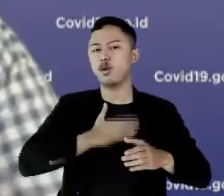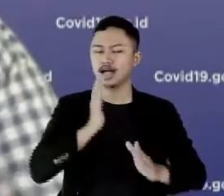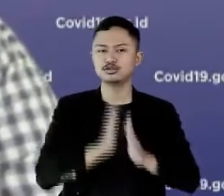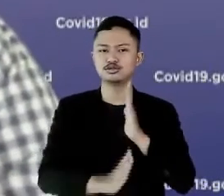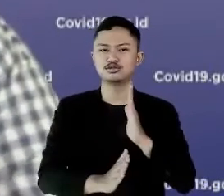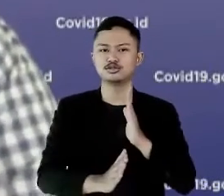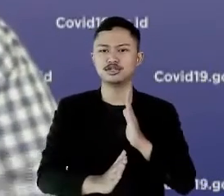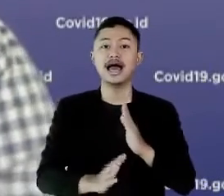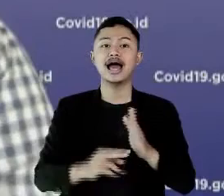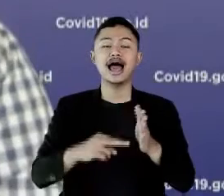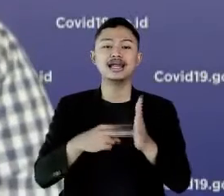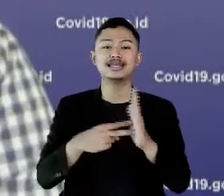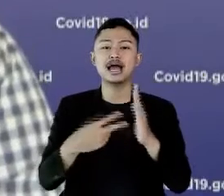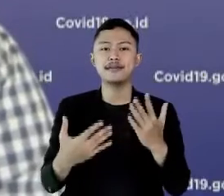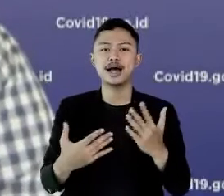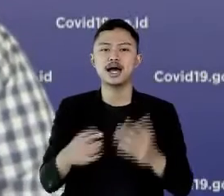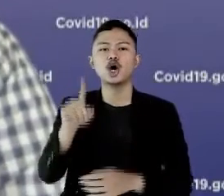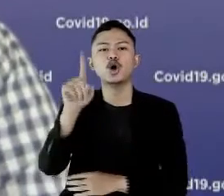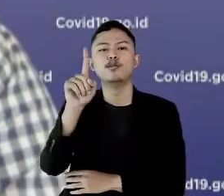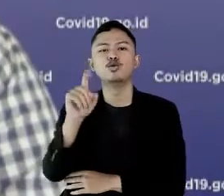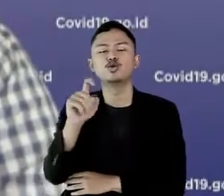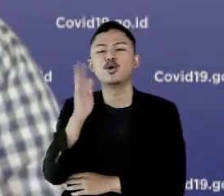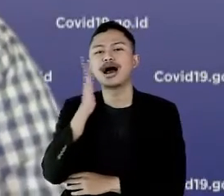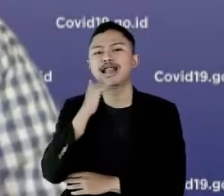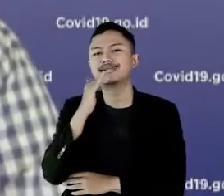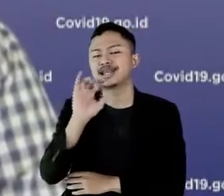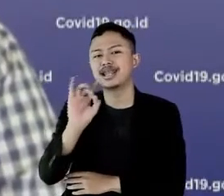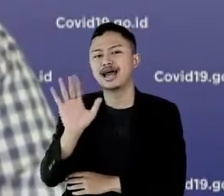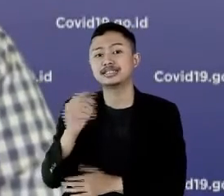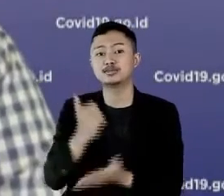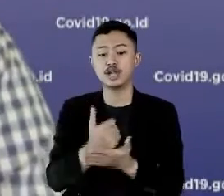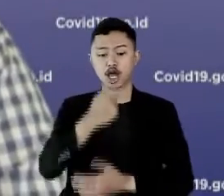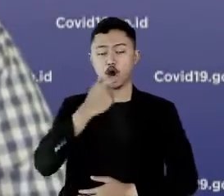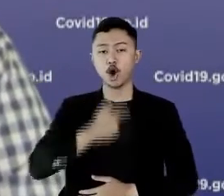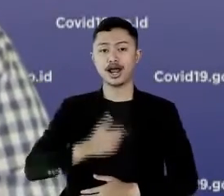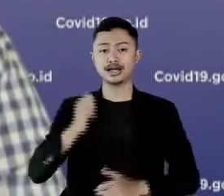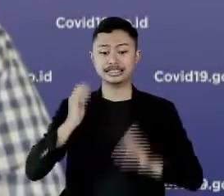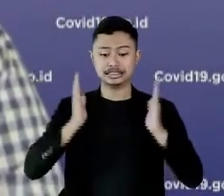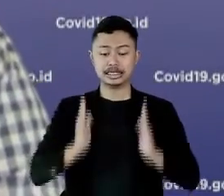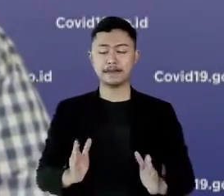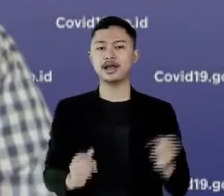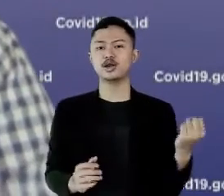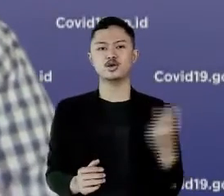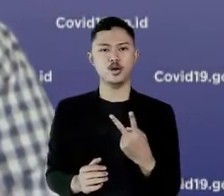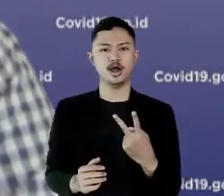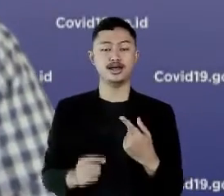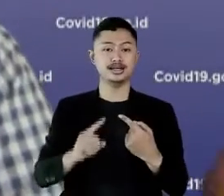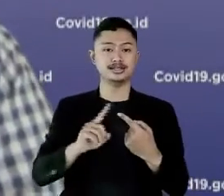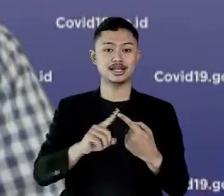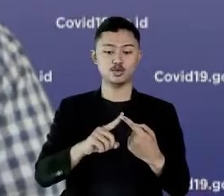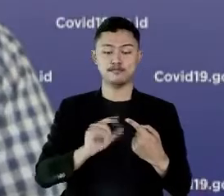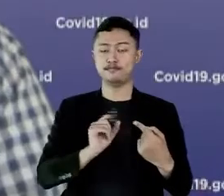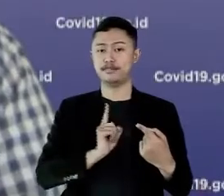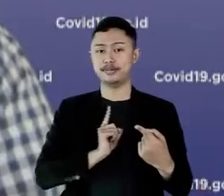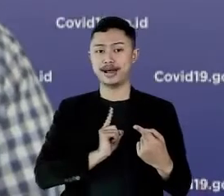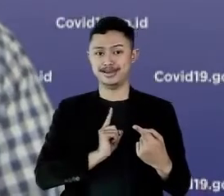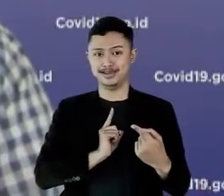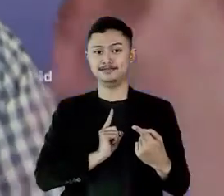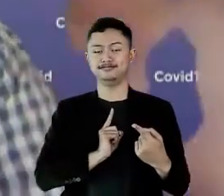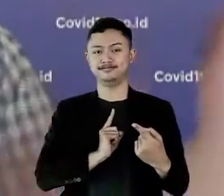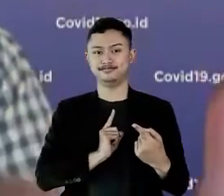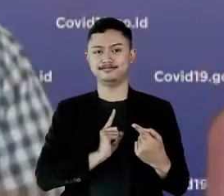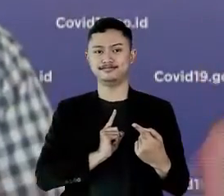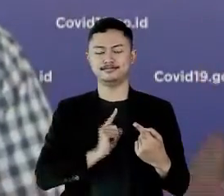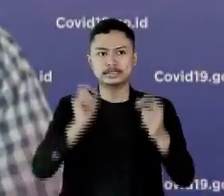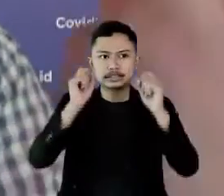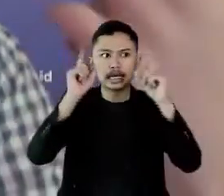faktor eksternal, karena perilaku manusia itu sebetulnya dua apa yang menjadi faktor, yaitu faktor internal ya, faktor internal